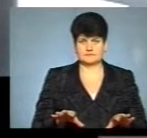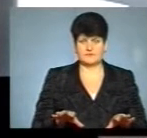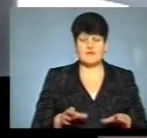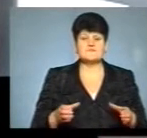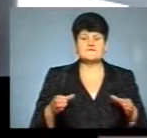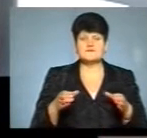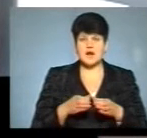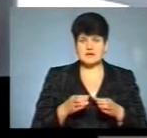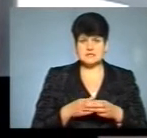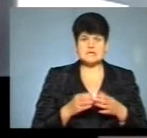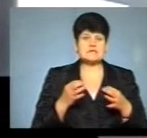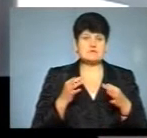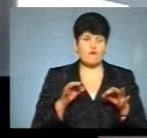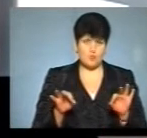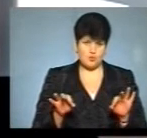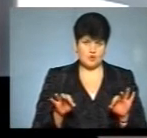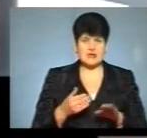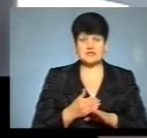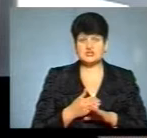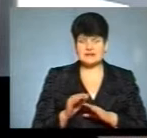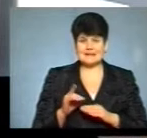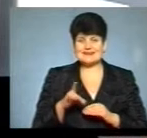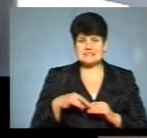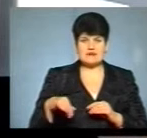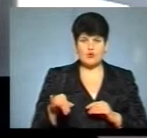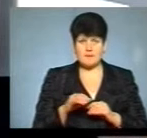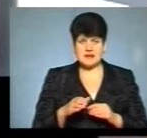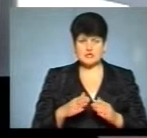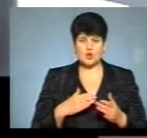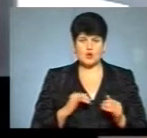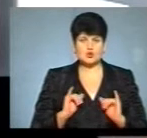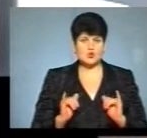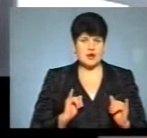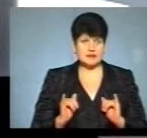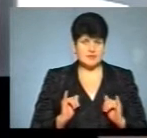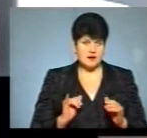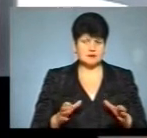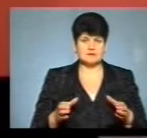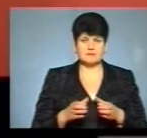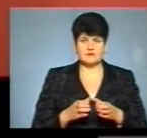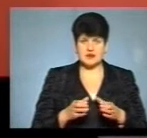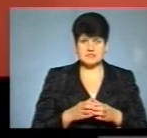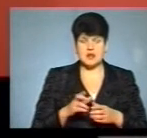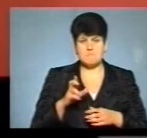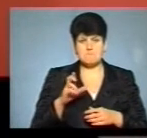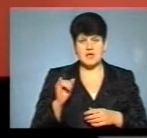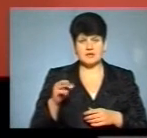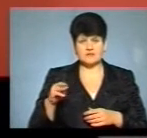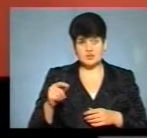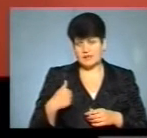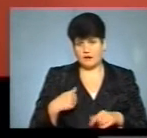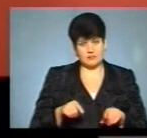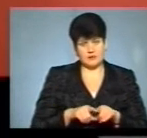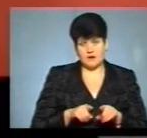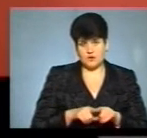Фракції «Свобода», частина з «Європейської солідарності», фракція «Батьківщини». Ну і ви, власне, радикальні. Не голосували? Я, власне, також